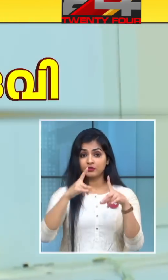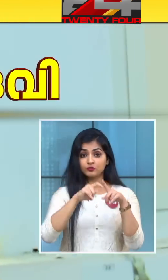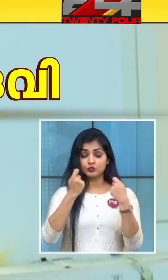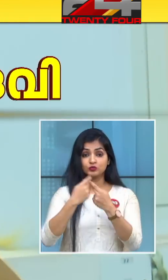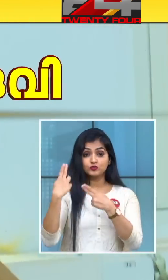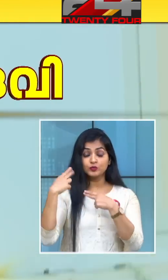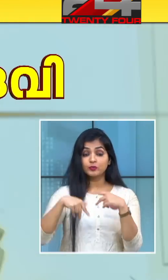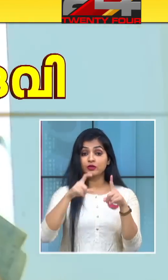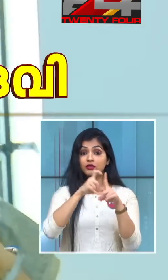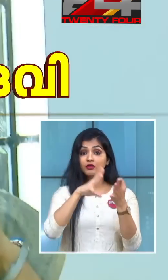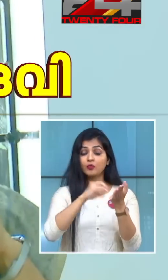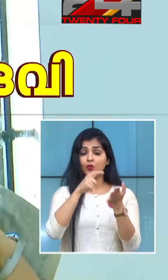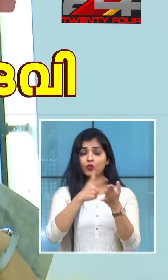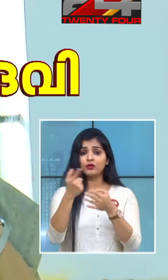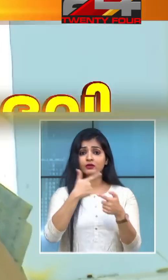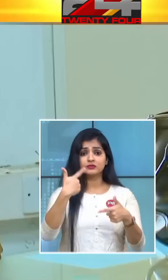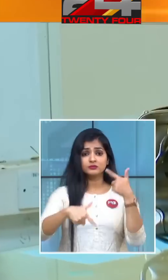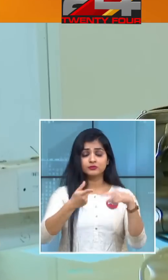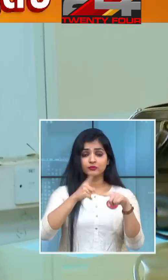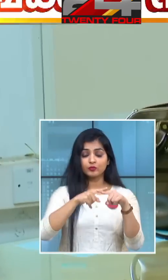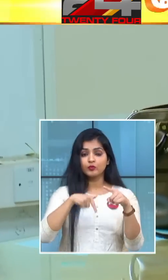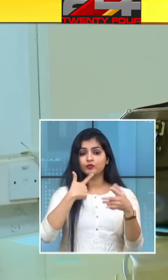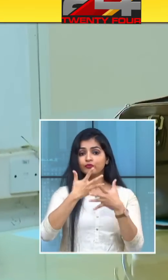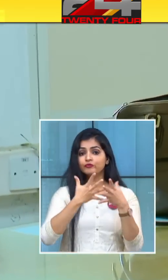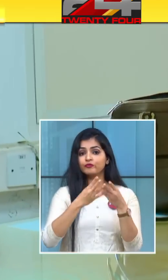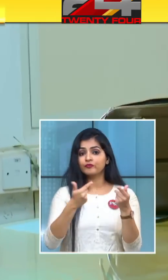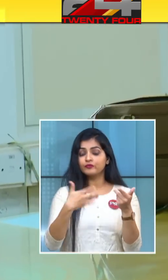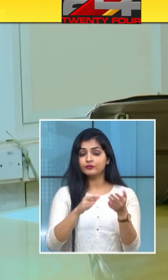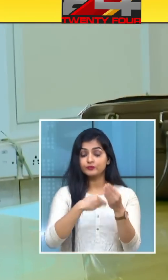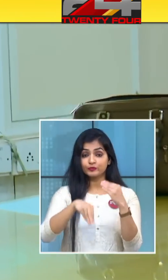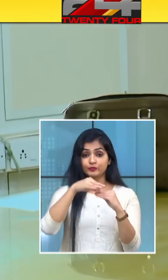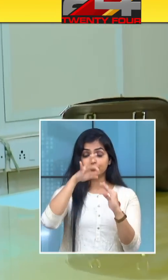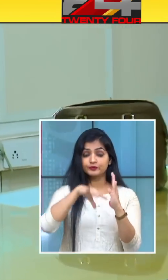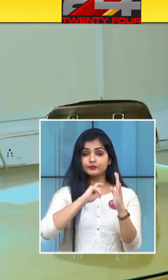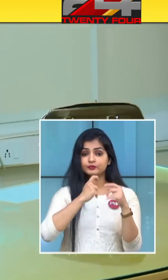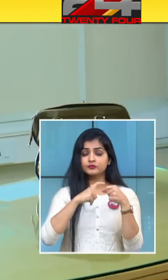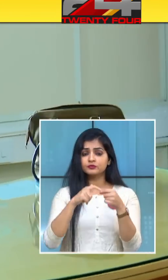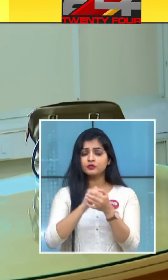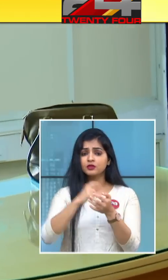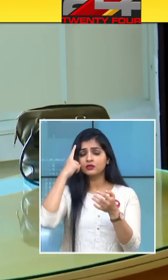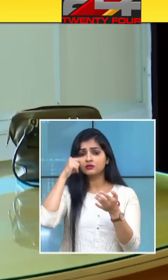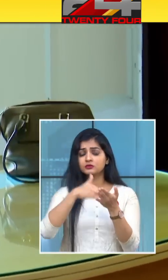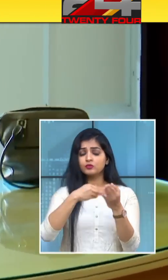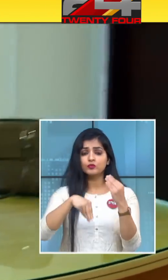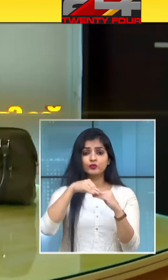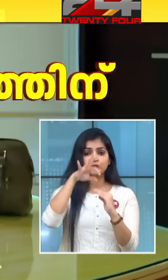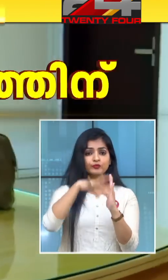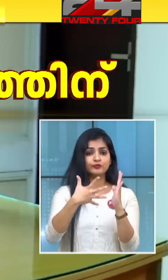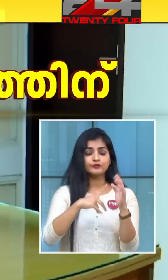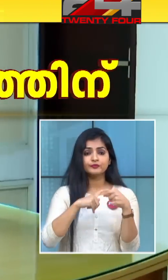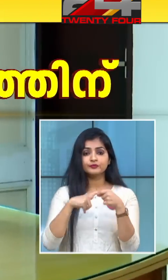നിയന്ത്രിക്കുന്ന DMOമാരുടെ തർക്കത്തിനൊടുക്കം വിരാമമായിരിക്കുന്നു. ഇപ്പോൾ രാഹുൽ സുരേഷ്, രാഹുൽ, എന്താണ് തീരുമാനം? എന്തൊക്കെയാണ് വിശദാംശങ്ങൾ?